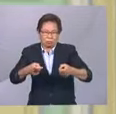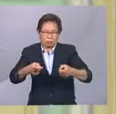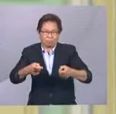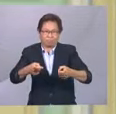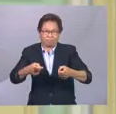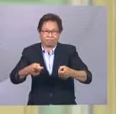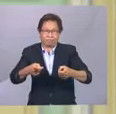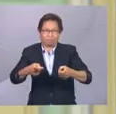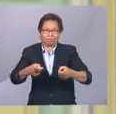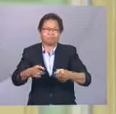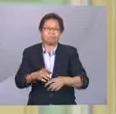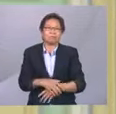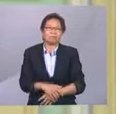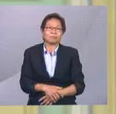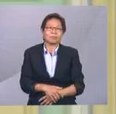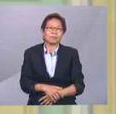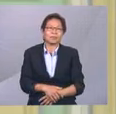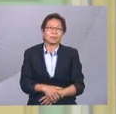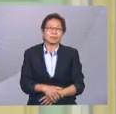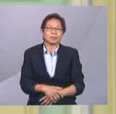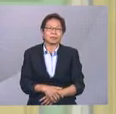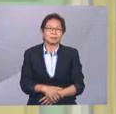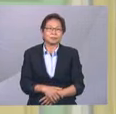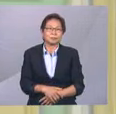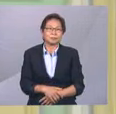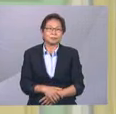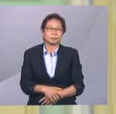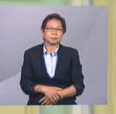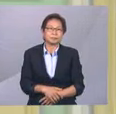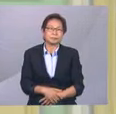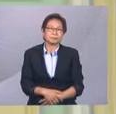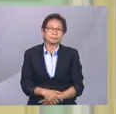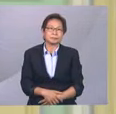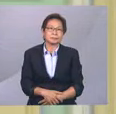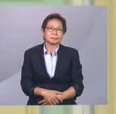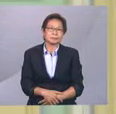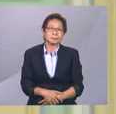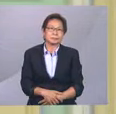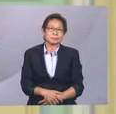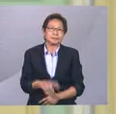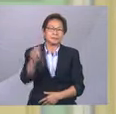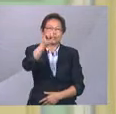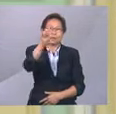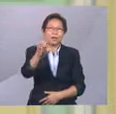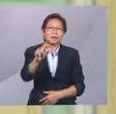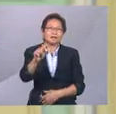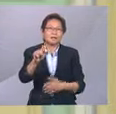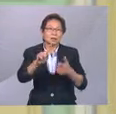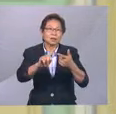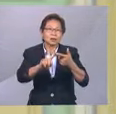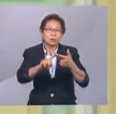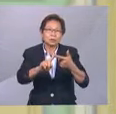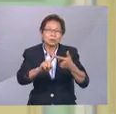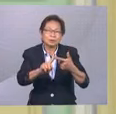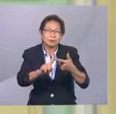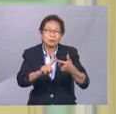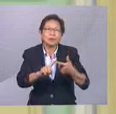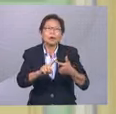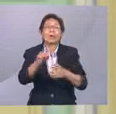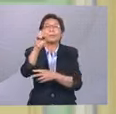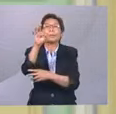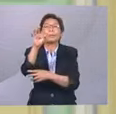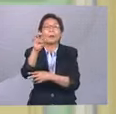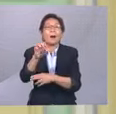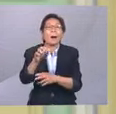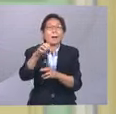pergerakan yang seterusnya dari segi soal yang kedua Dri bazar